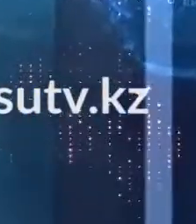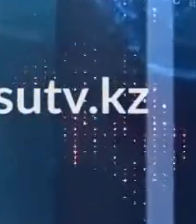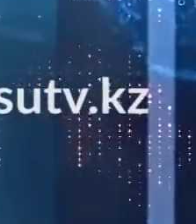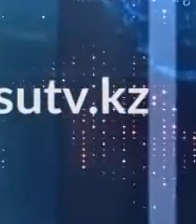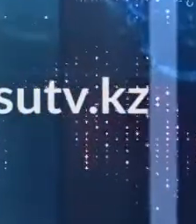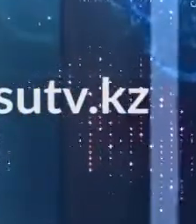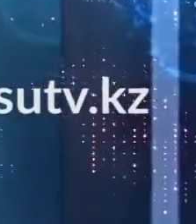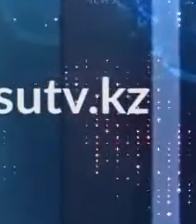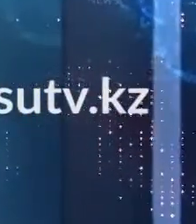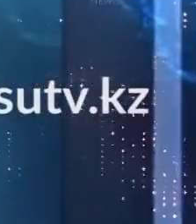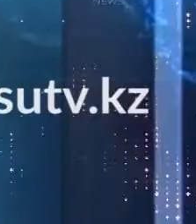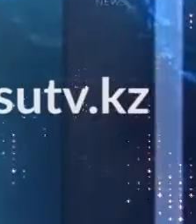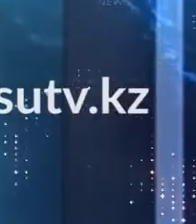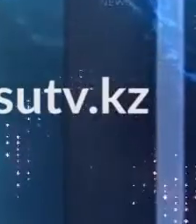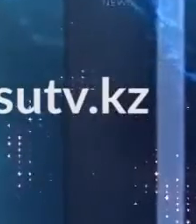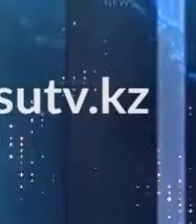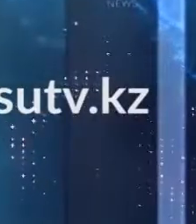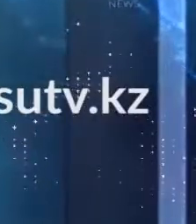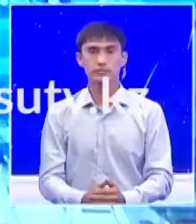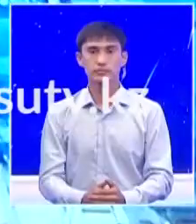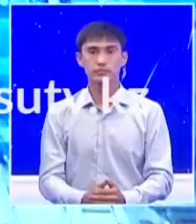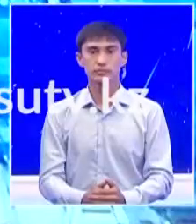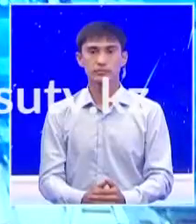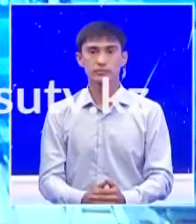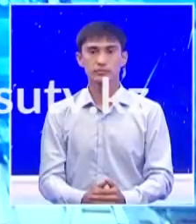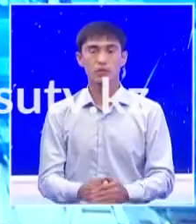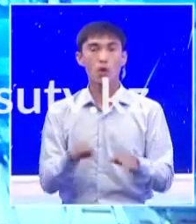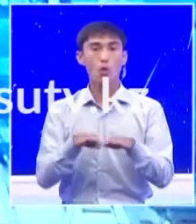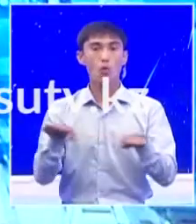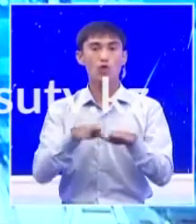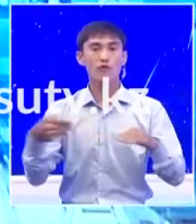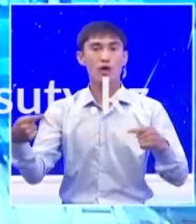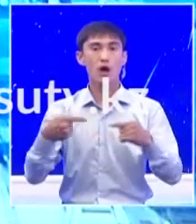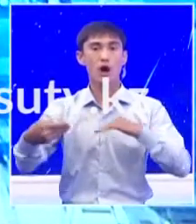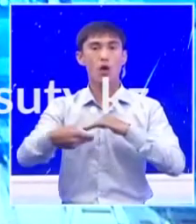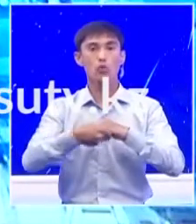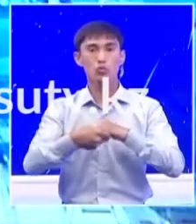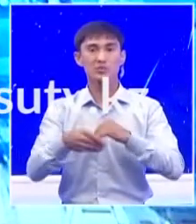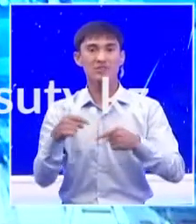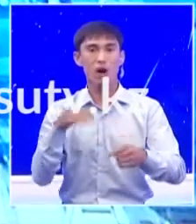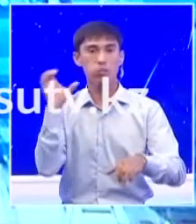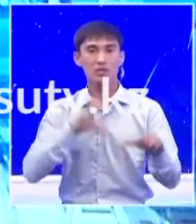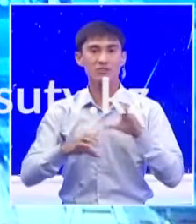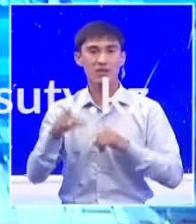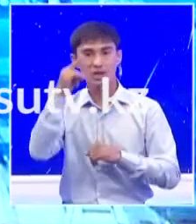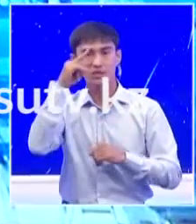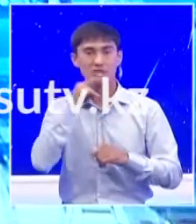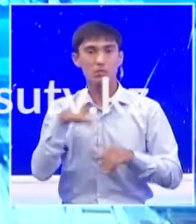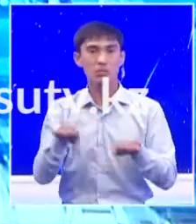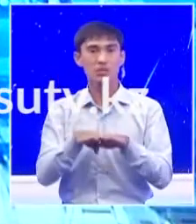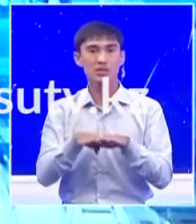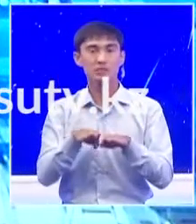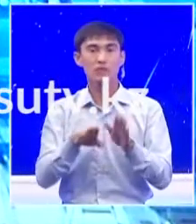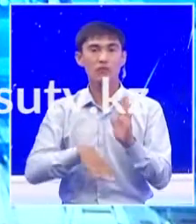Евгения Присяжная, Жасулан Чингинжинов, телеканал ЖТСУ. Уровень коррупции в сфере образования в Казахстане по-прежнему